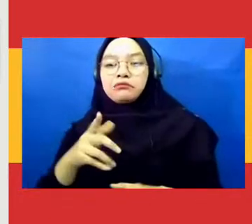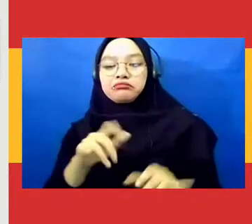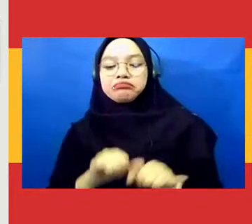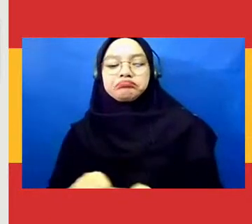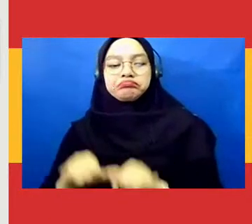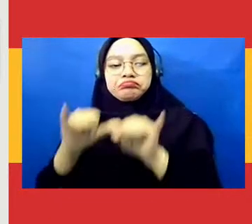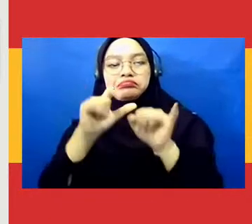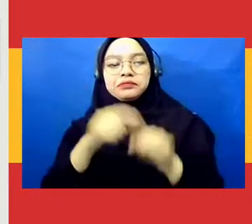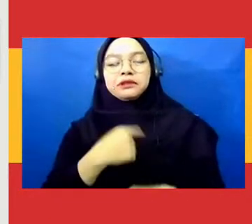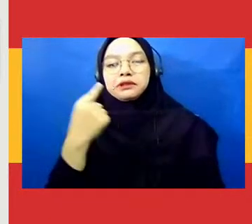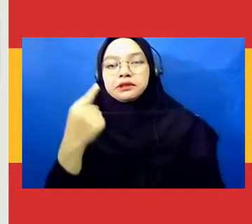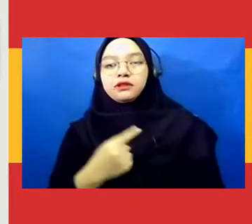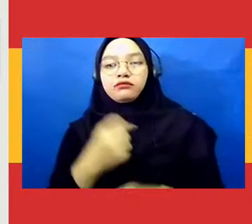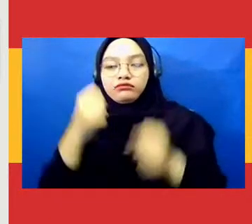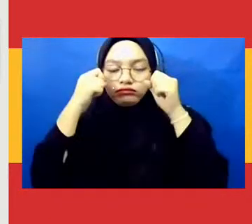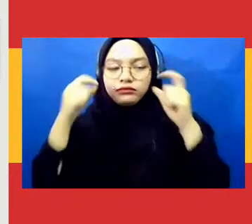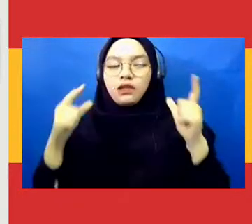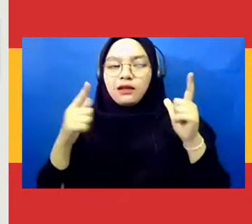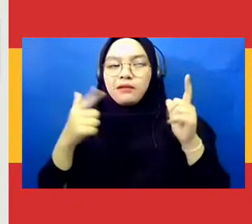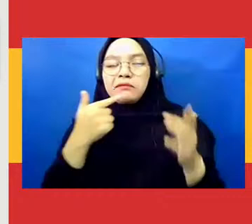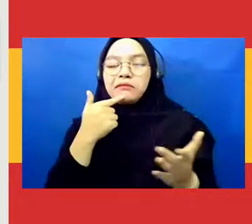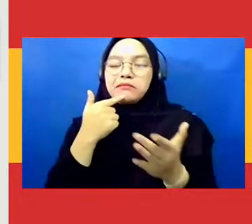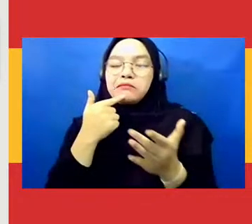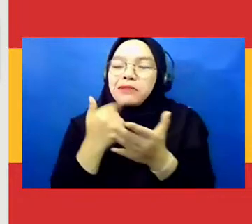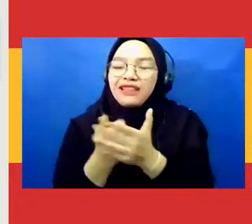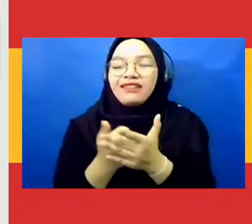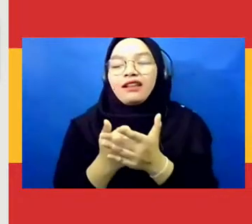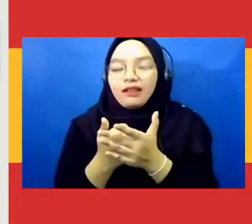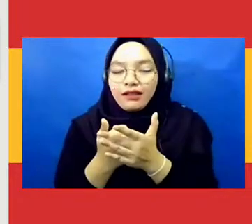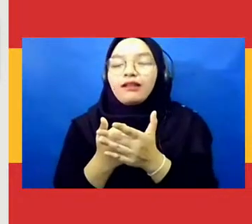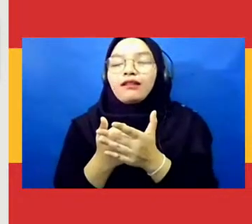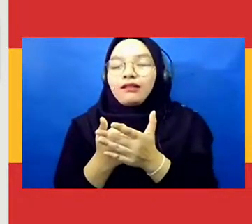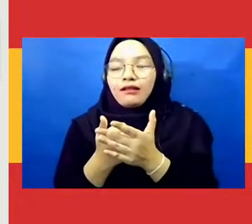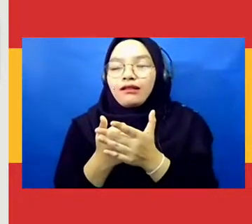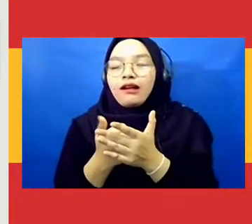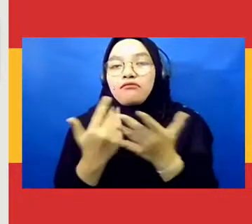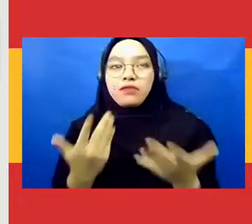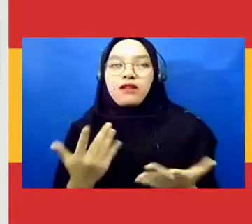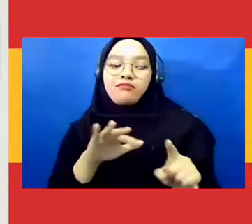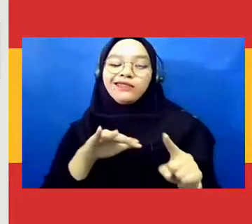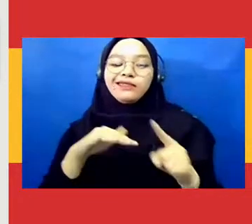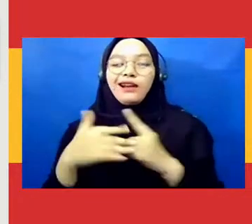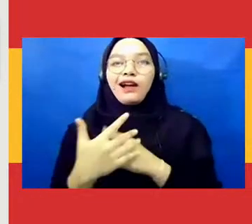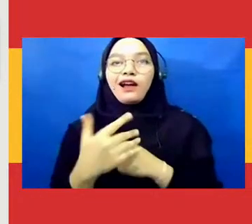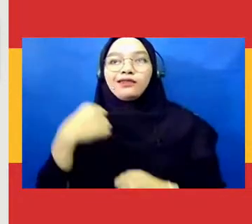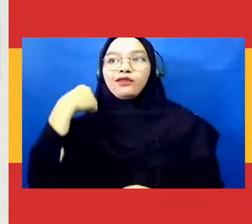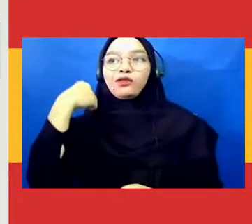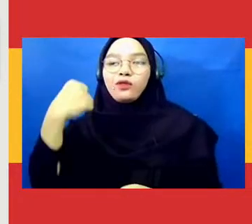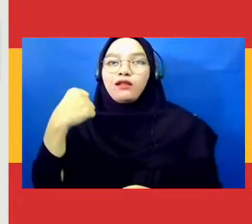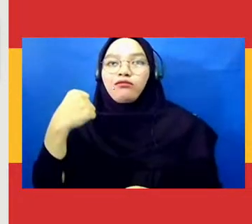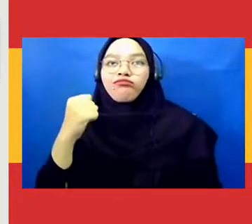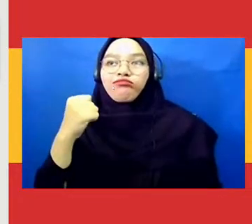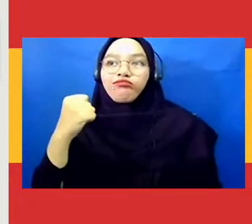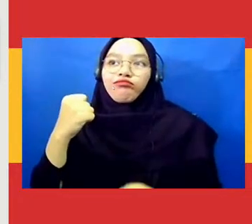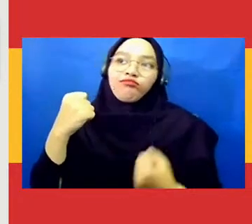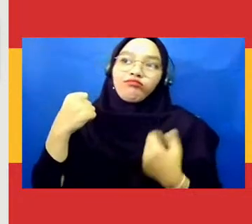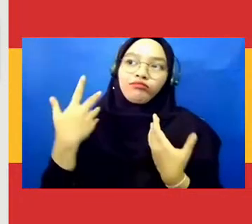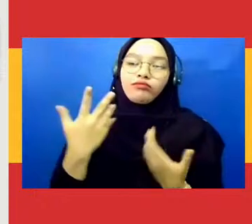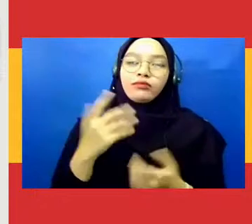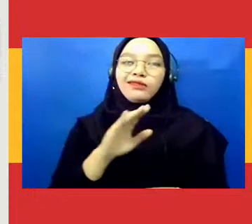kita menyadari pentingnya masyarakat yang kuat dan tangguh, dan kita mulai